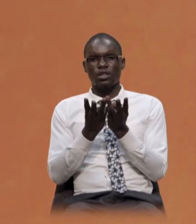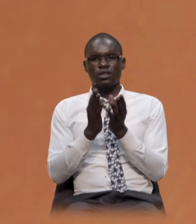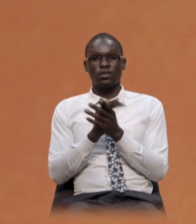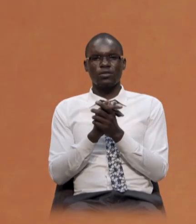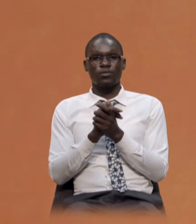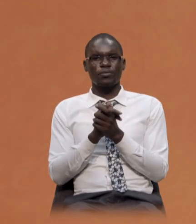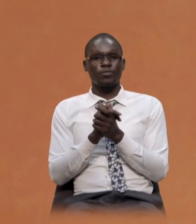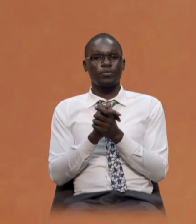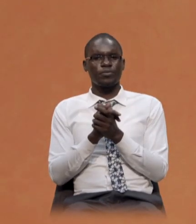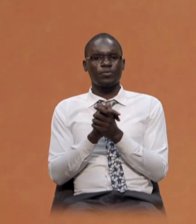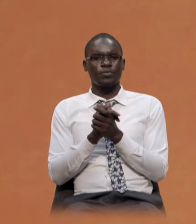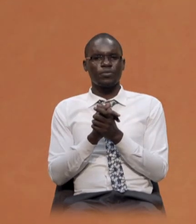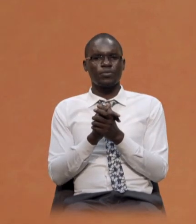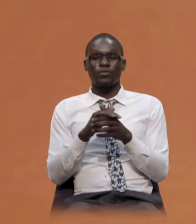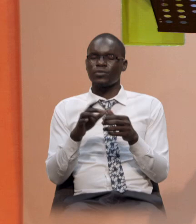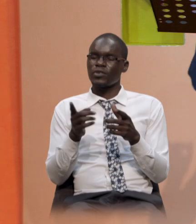ulimwengu,